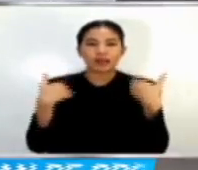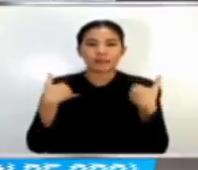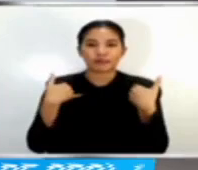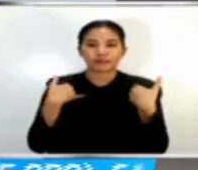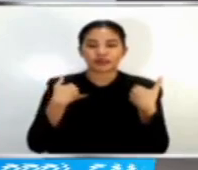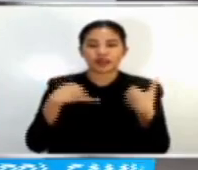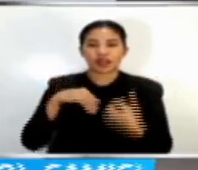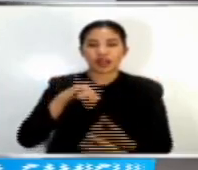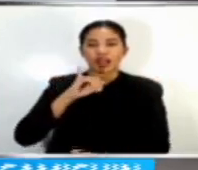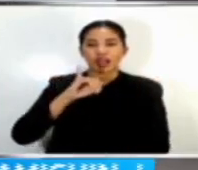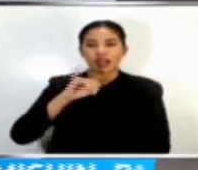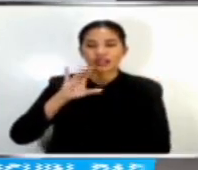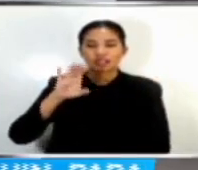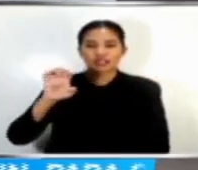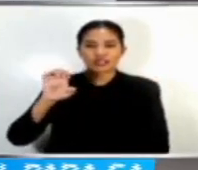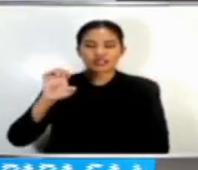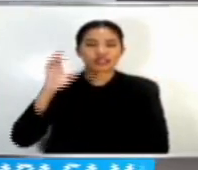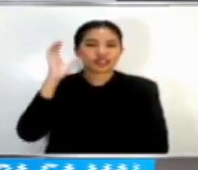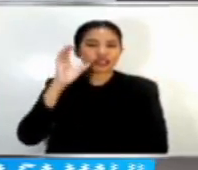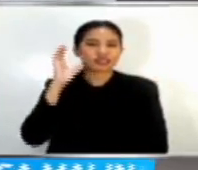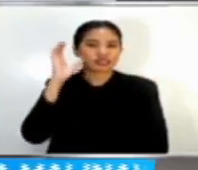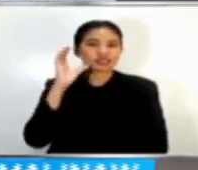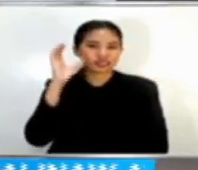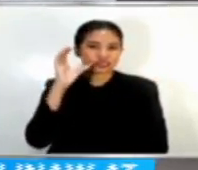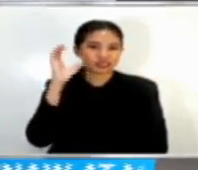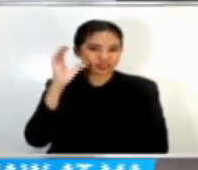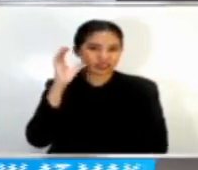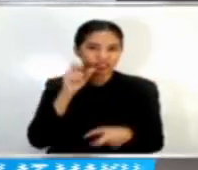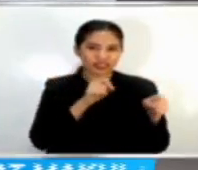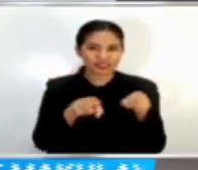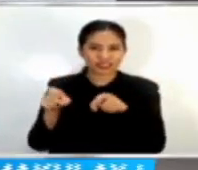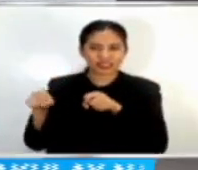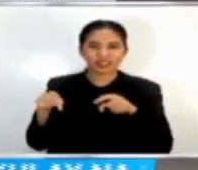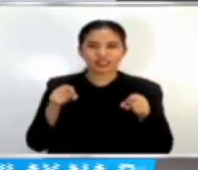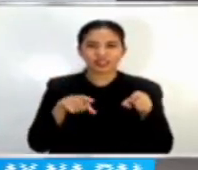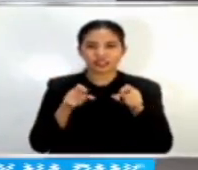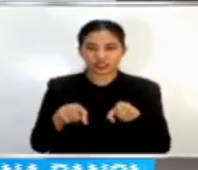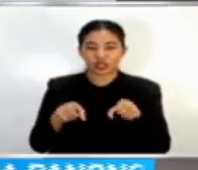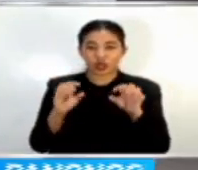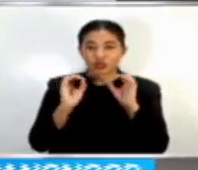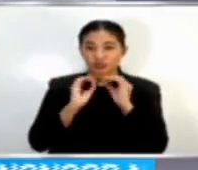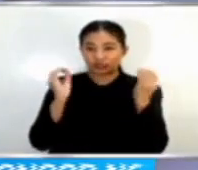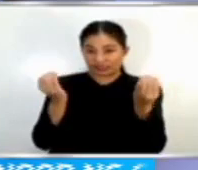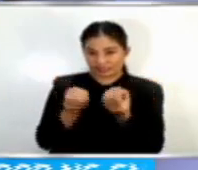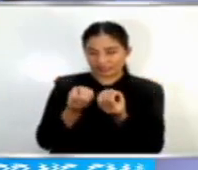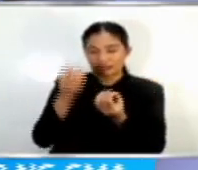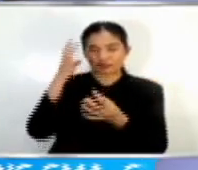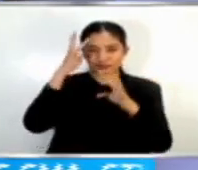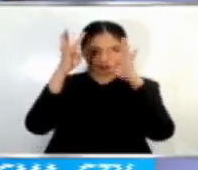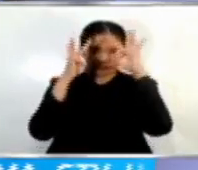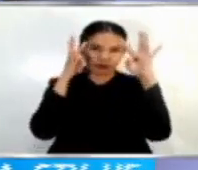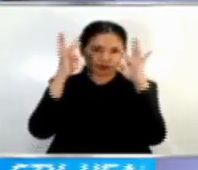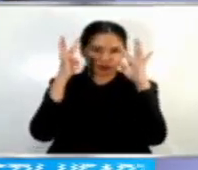in a icebox sa Big Apple. Sabi ng grupo, paraan daw nila ito para mapatikim ang